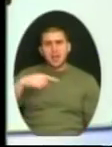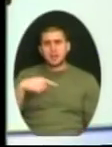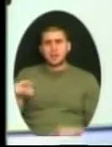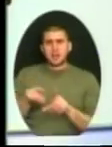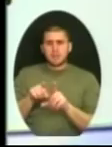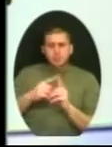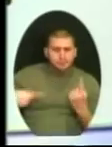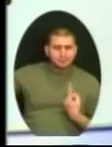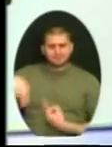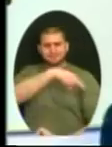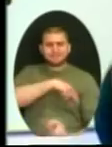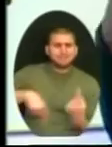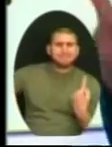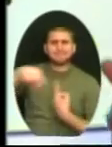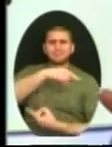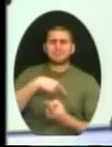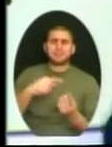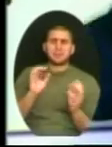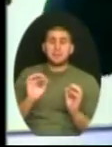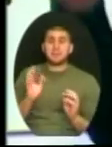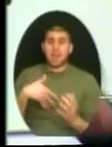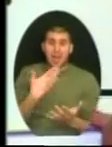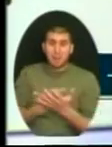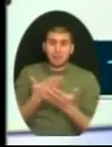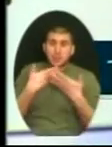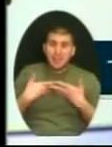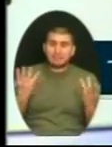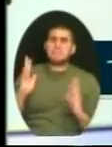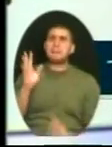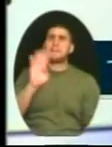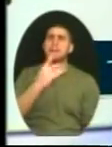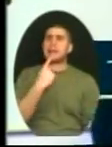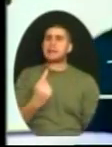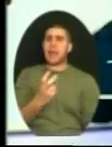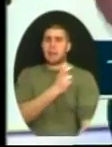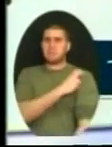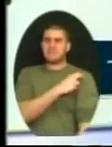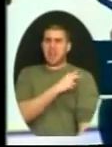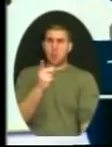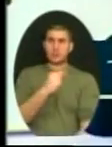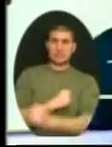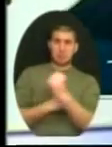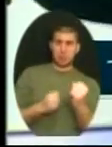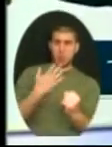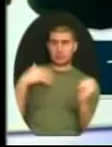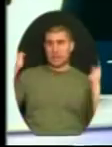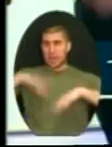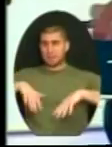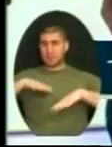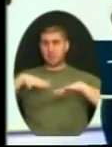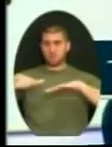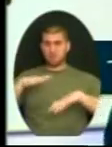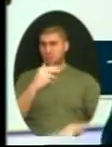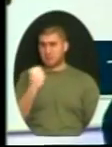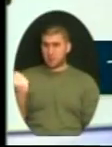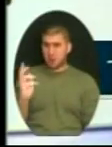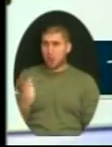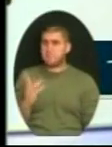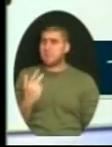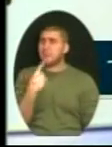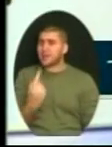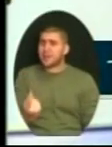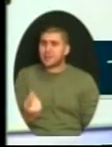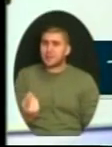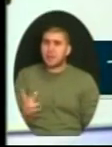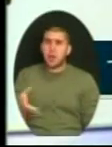בניו סייקל נורא נורא יפה, שתצאנה המלצות, אז מה? מה ביבי יגיד? המפכ"ל שמאלן, הוא רוצה להפיל ממשלת ימין? אתה יודע מה הבעיה שלי?